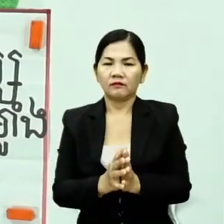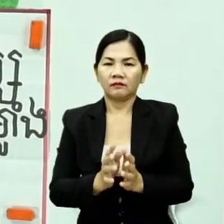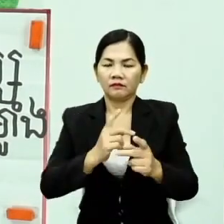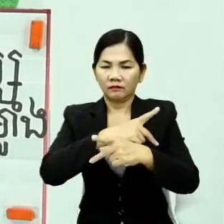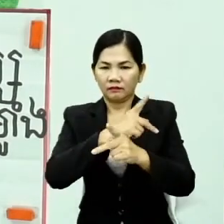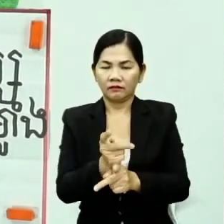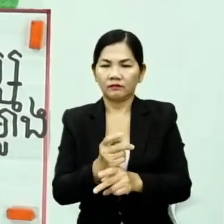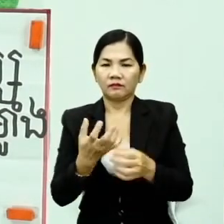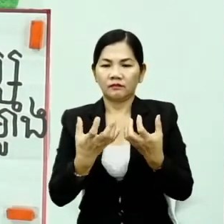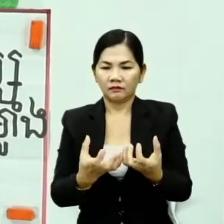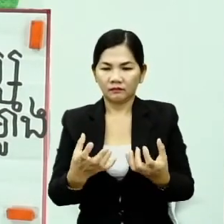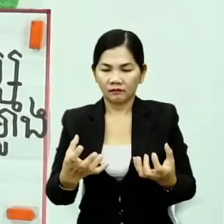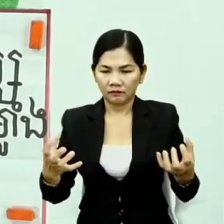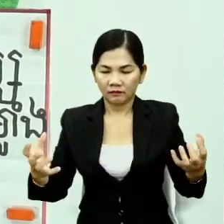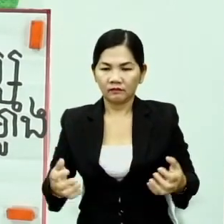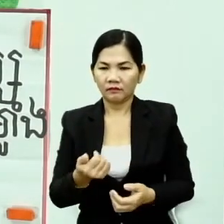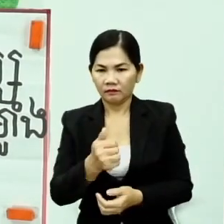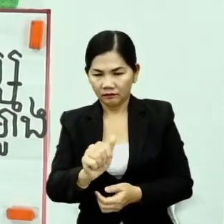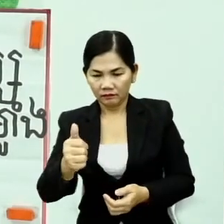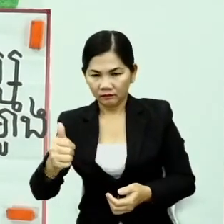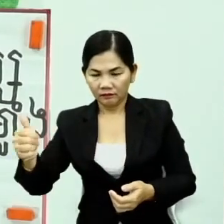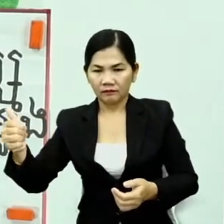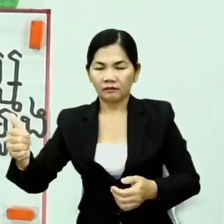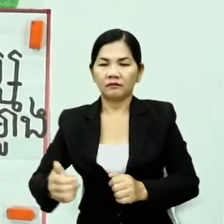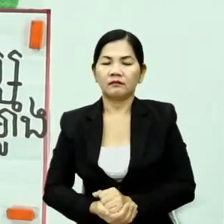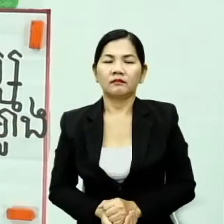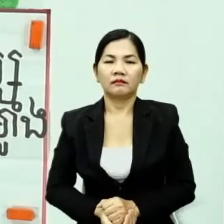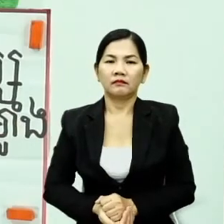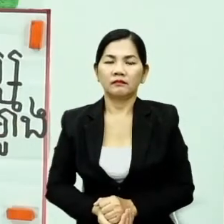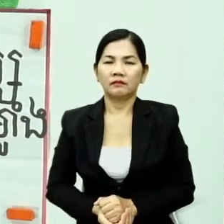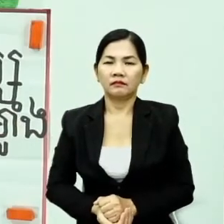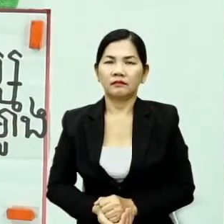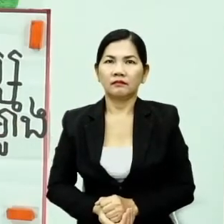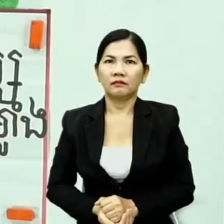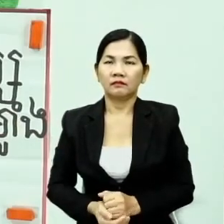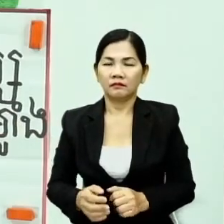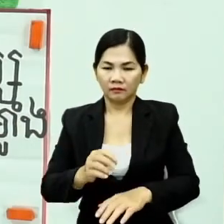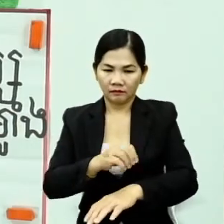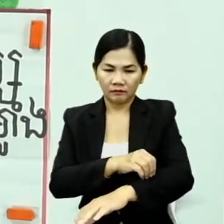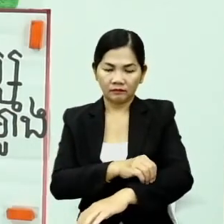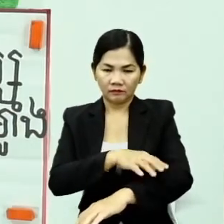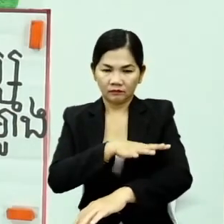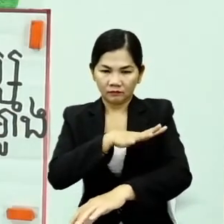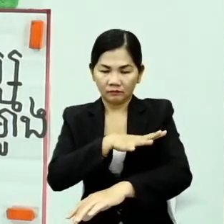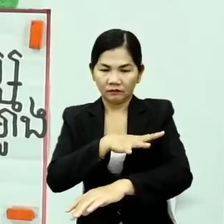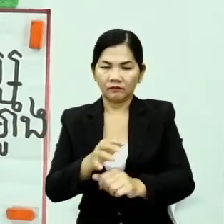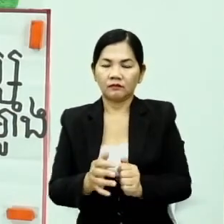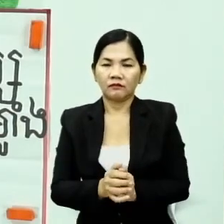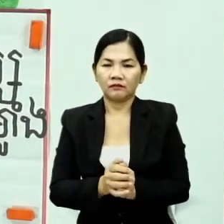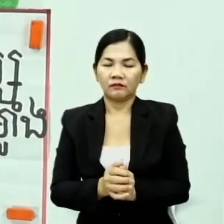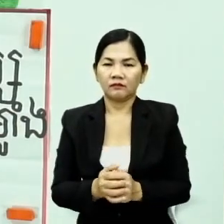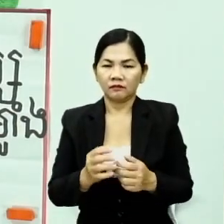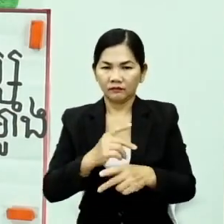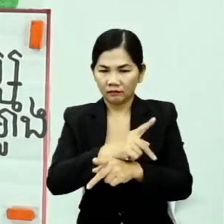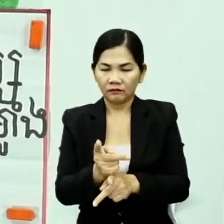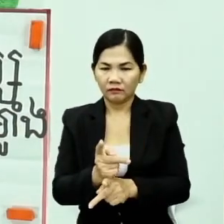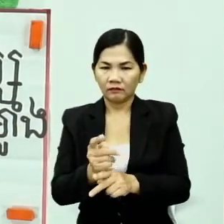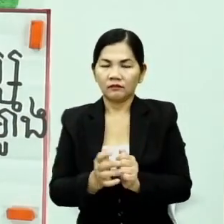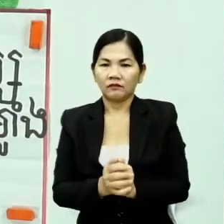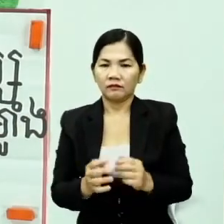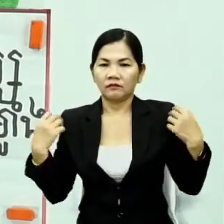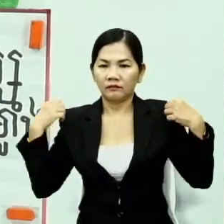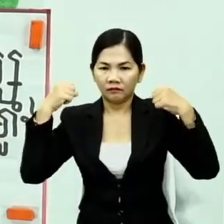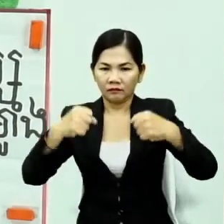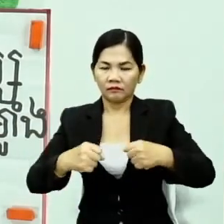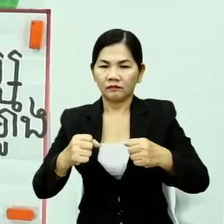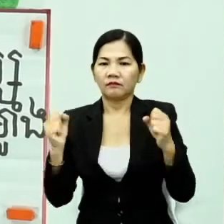rạp dục tớ cha phần lớp chia xóm phê đẹp rạp rạp xem xình cha rốm cha cứ kê vô tư cha phần lật chia a à,